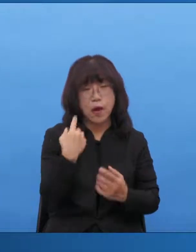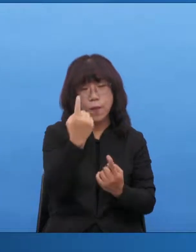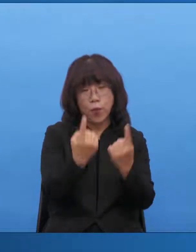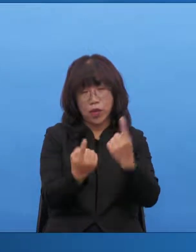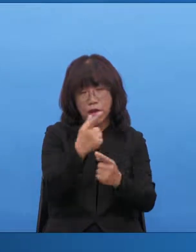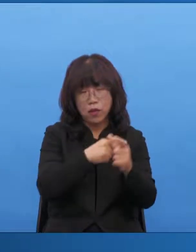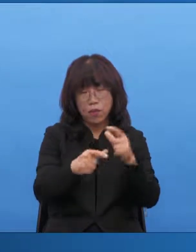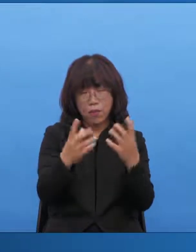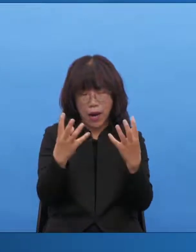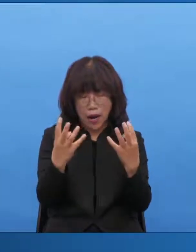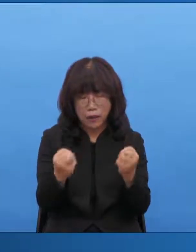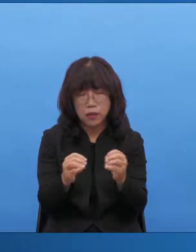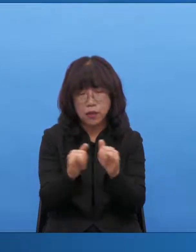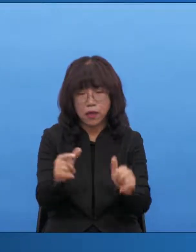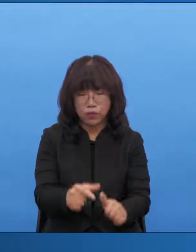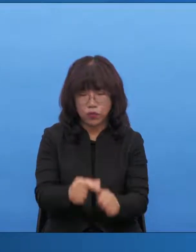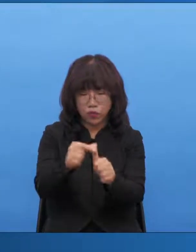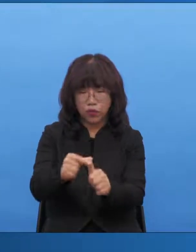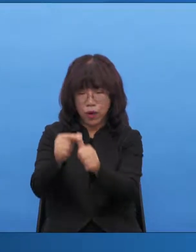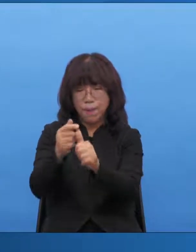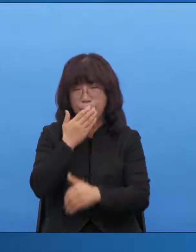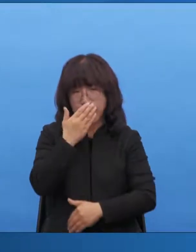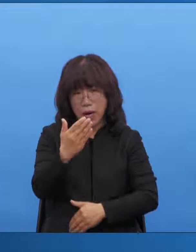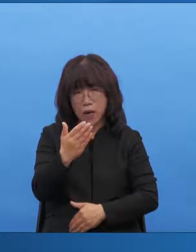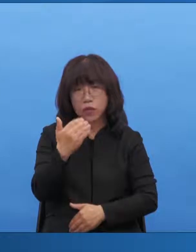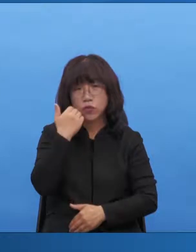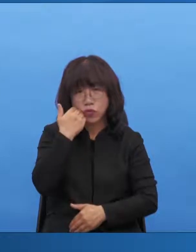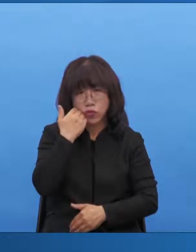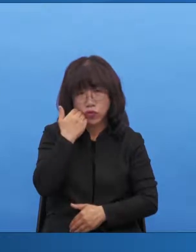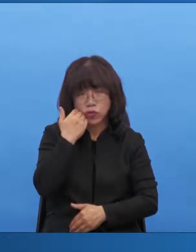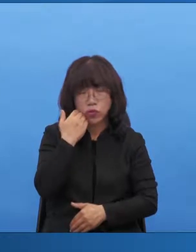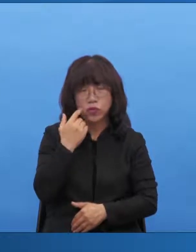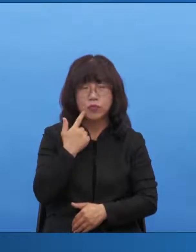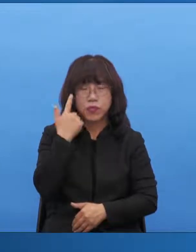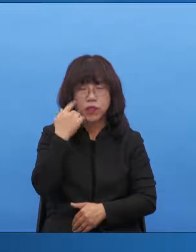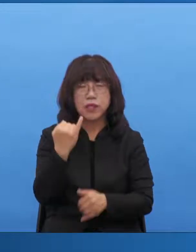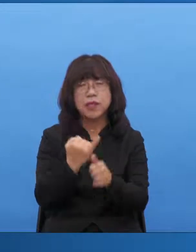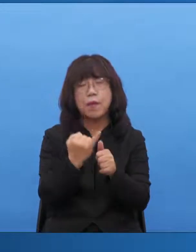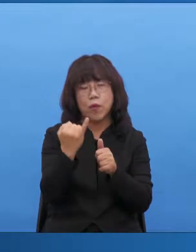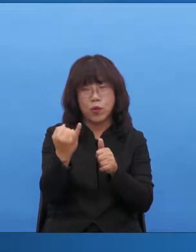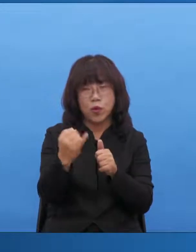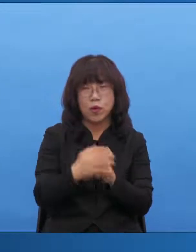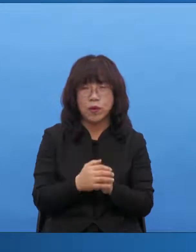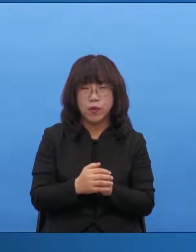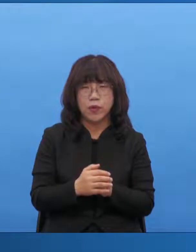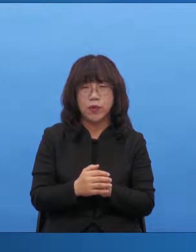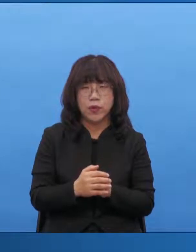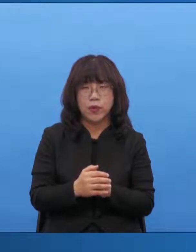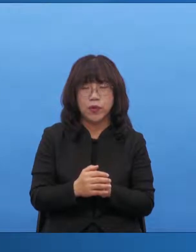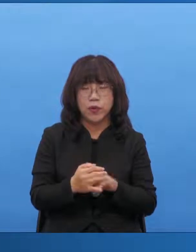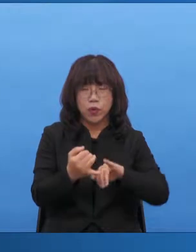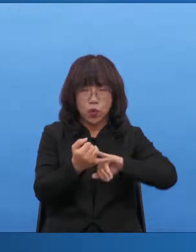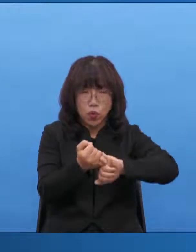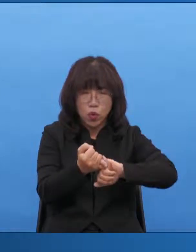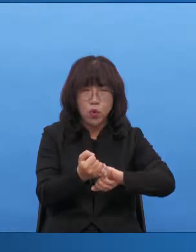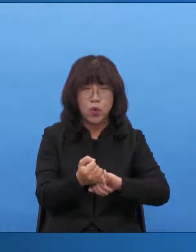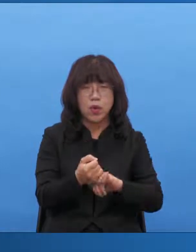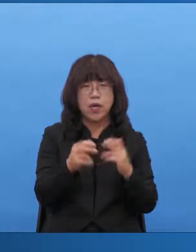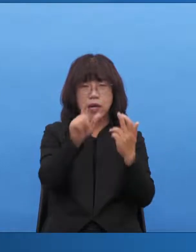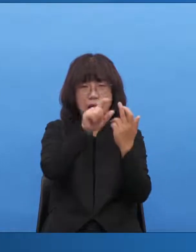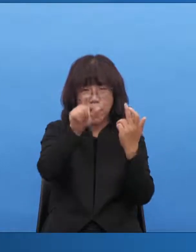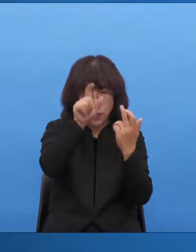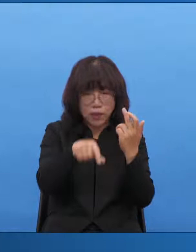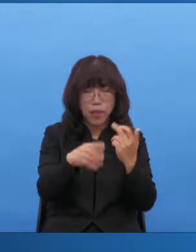있는 자리가 사모의 자리라며 성도들이 갈보리산, 감람산, 마가다락방의 언약, 이 세